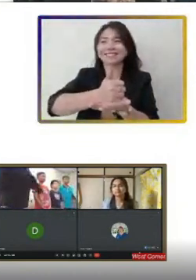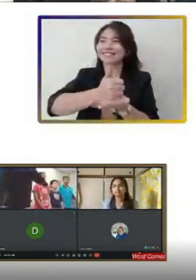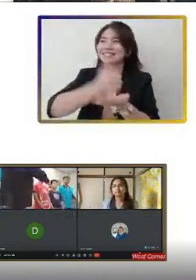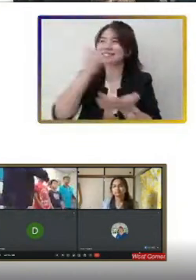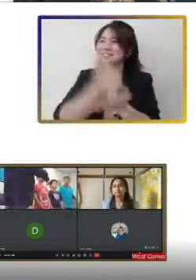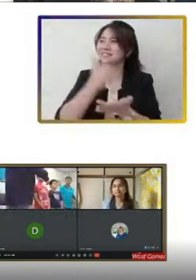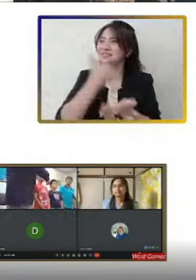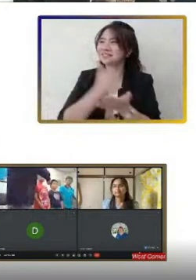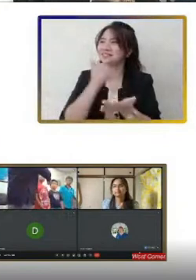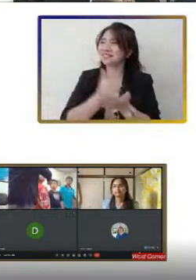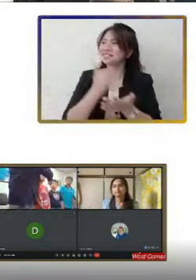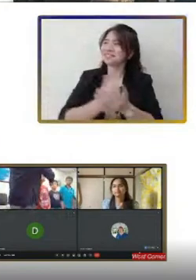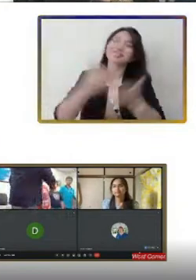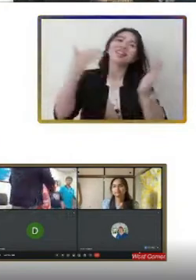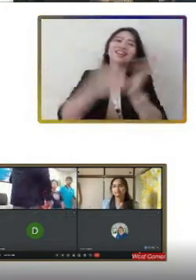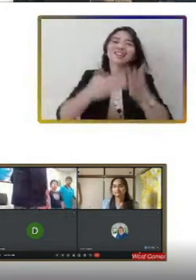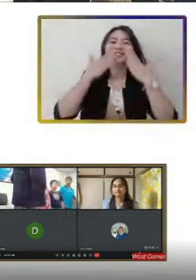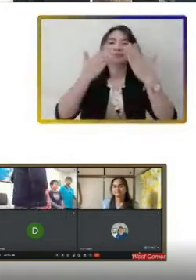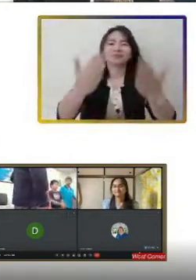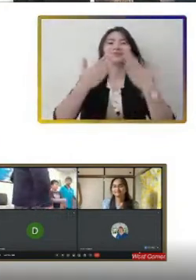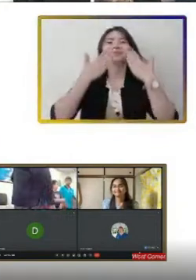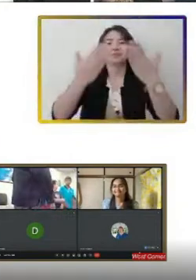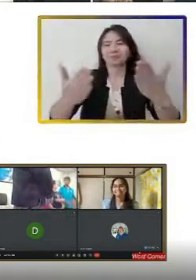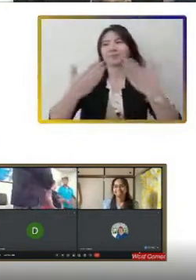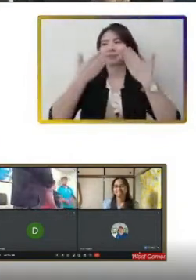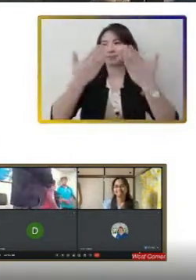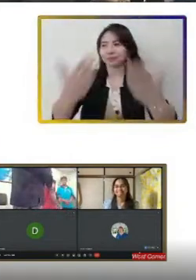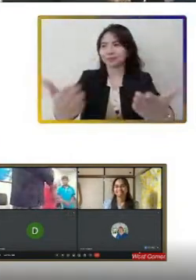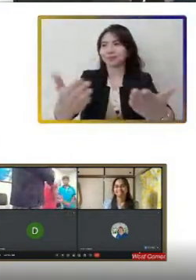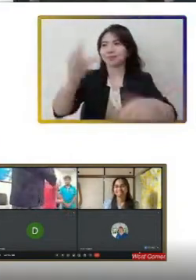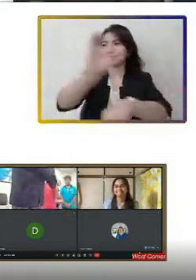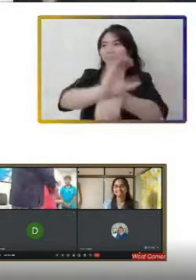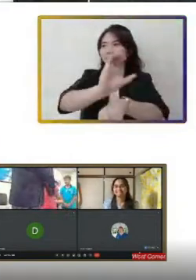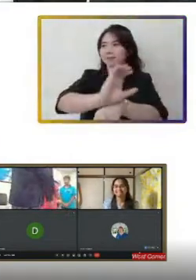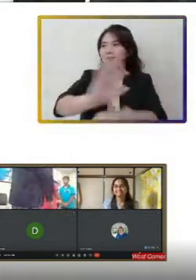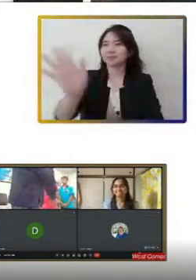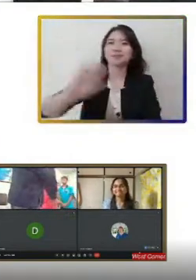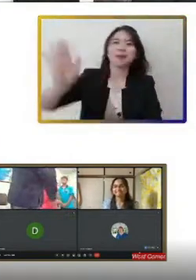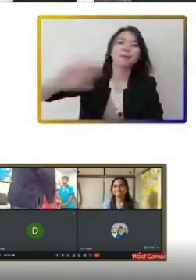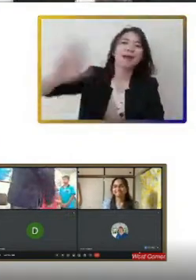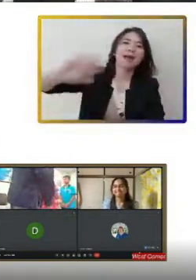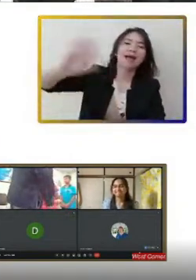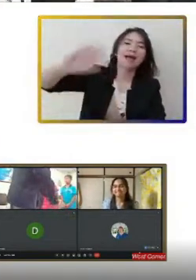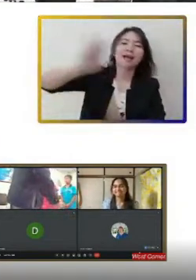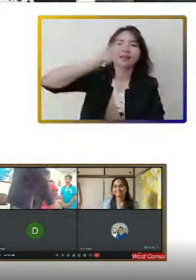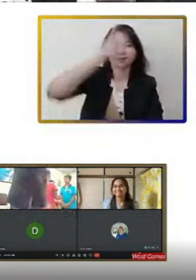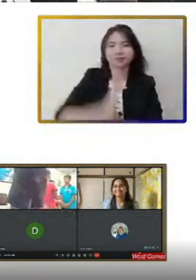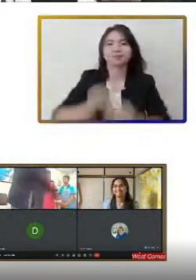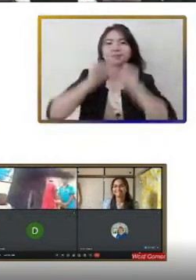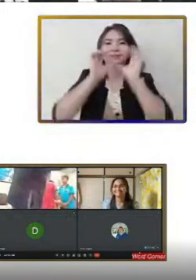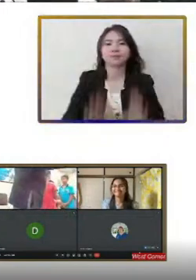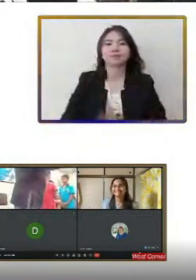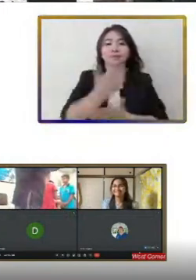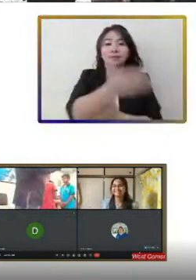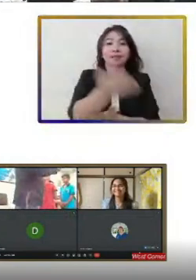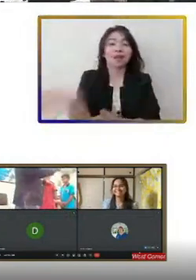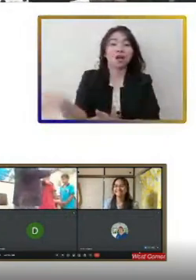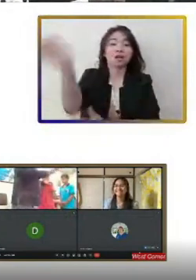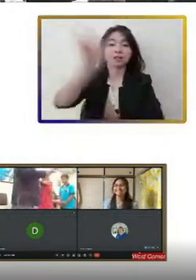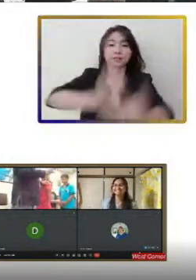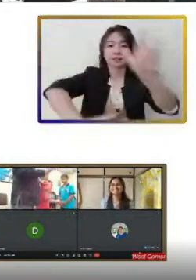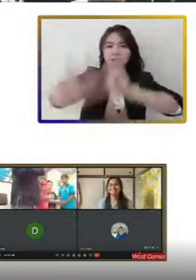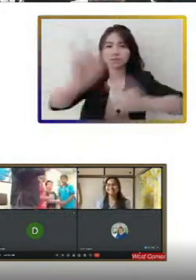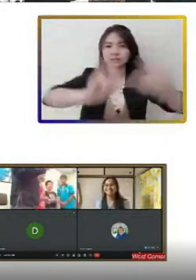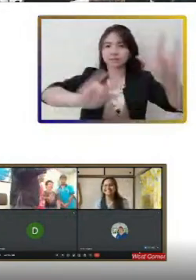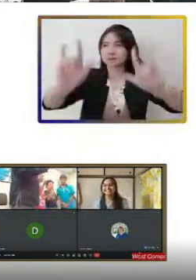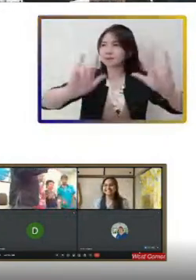Amen, amen. All right, thank you, church. Thank you, lahat naman nandiyan po sa virtual. God bless you all. Enjoy